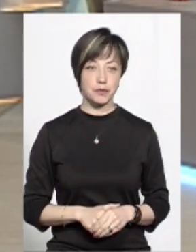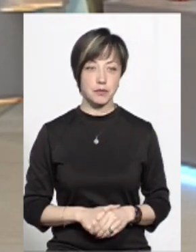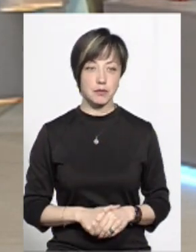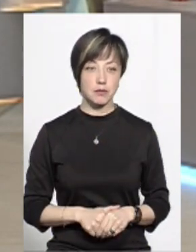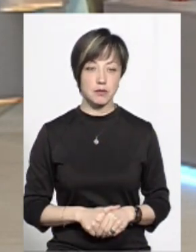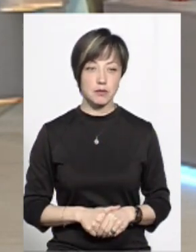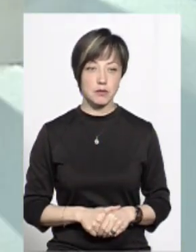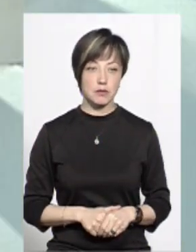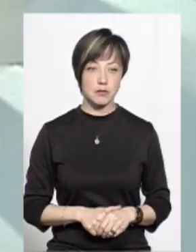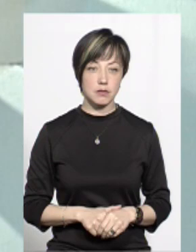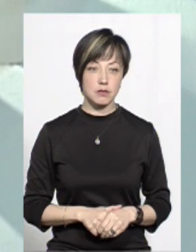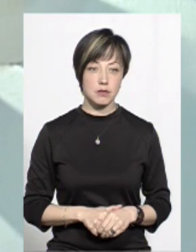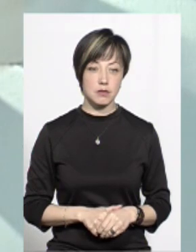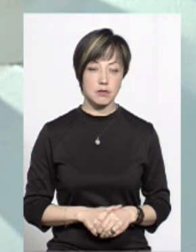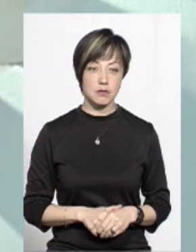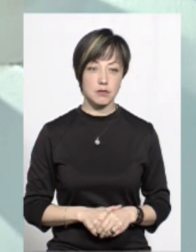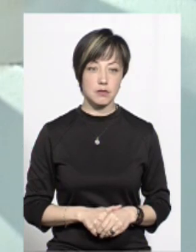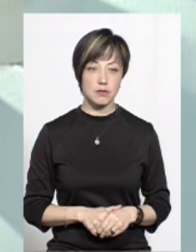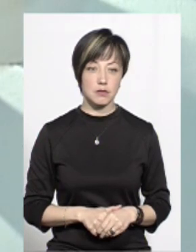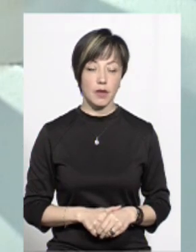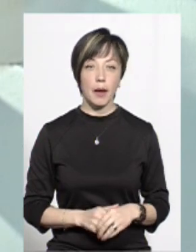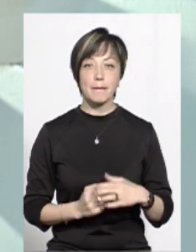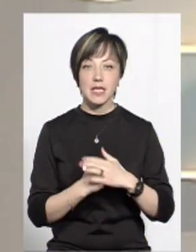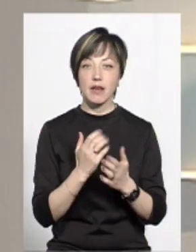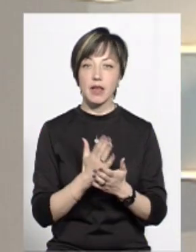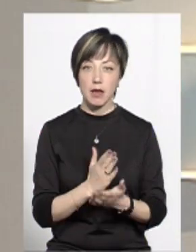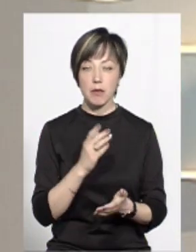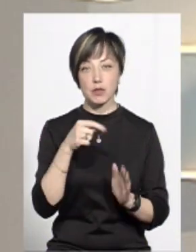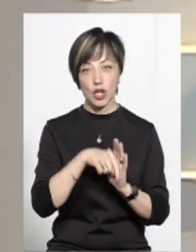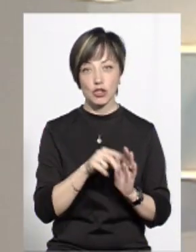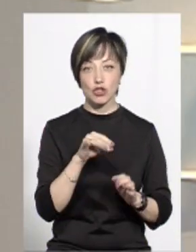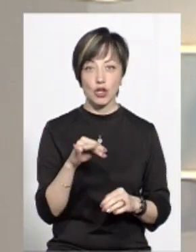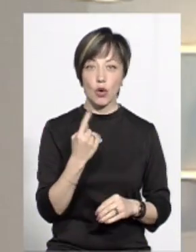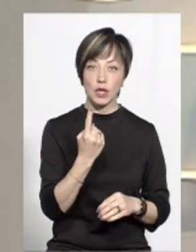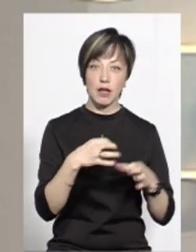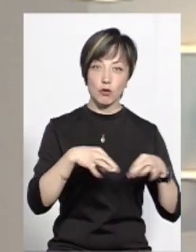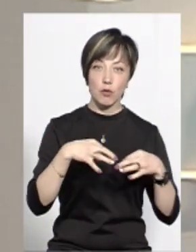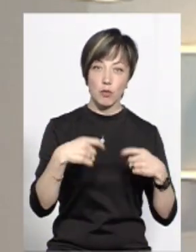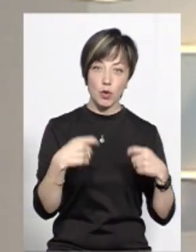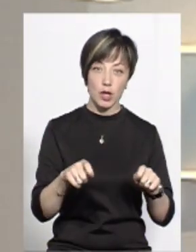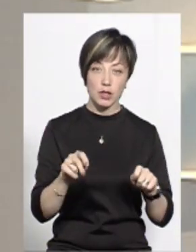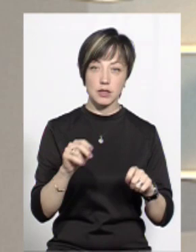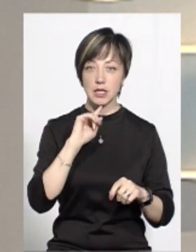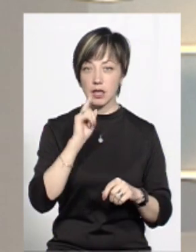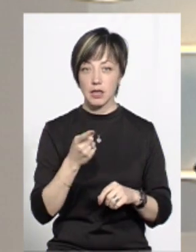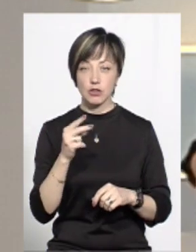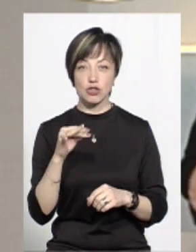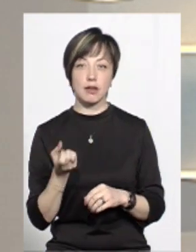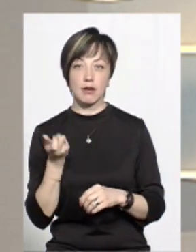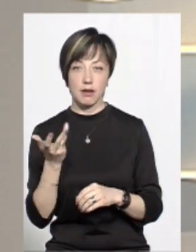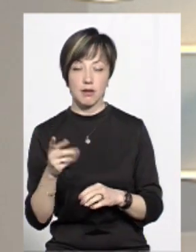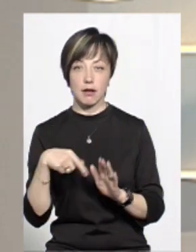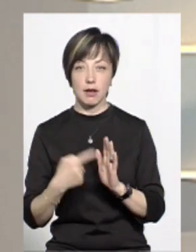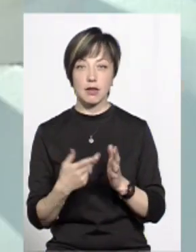задекларувати дохід. В нього є всі підстави. І, ну, підстави є, але має значення, чи один автомобіль людина продала за рік, чи